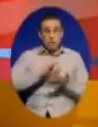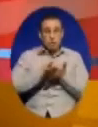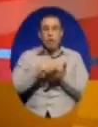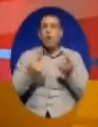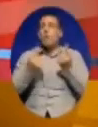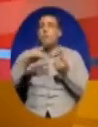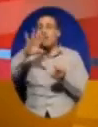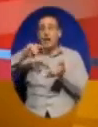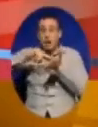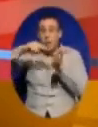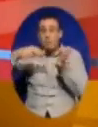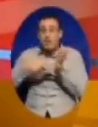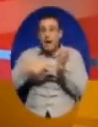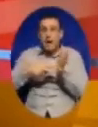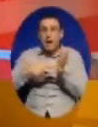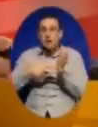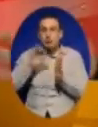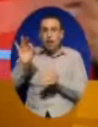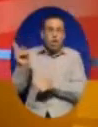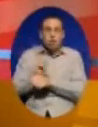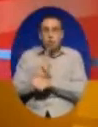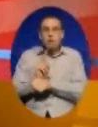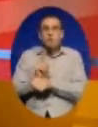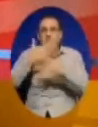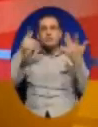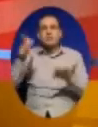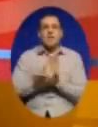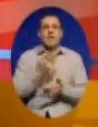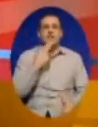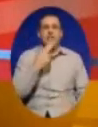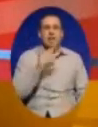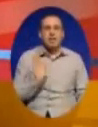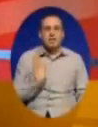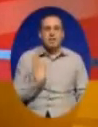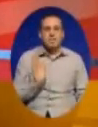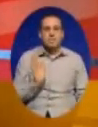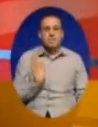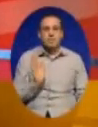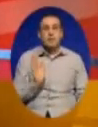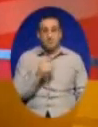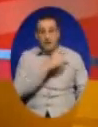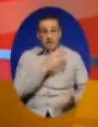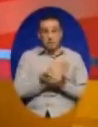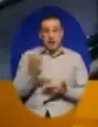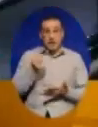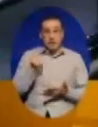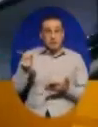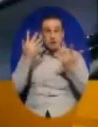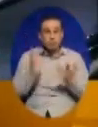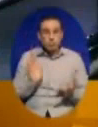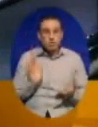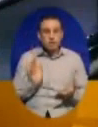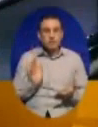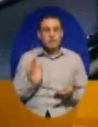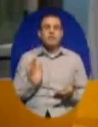איזה קומבינה באמת מטורפת של איזה נוכל או משהו כזה, זה התברר שזה ישראלי. בזה התחשבתם? כן, יש